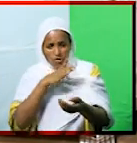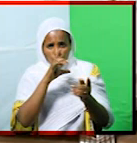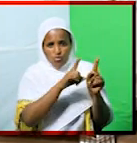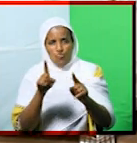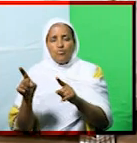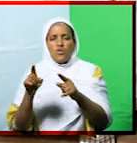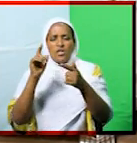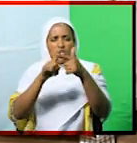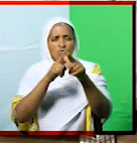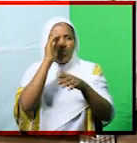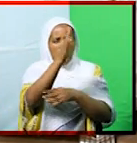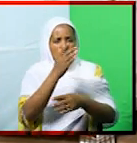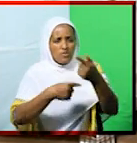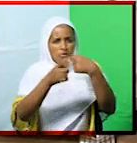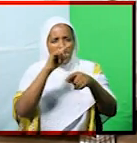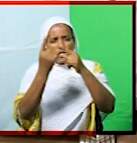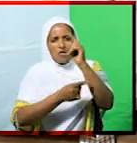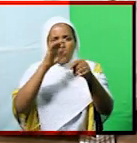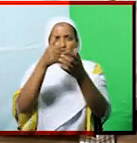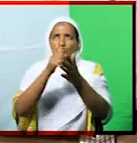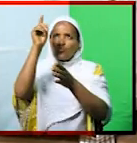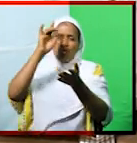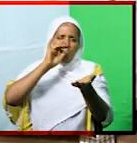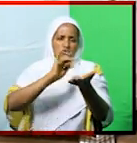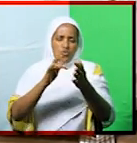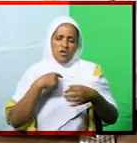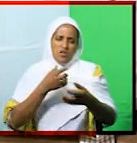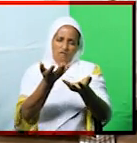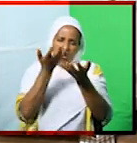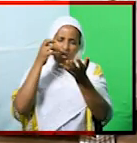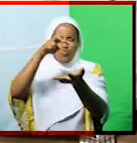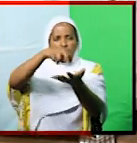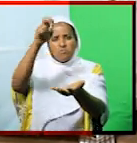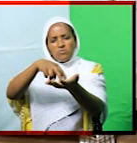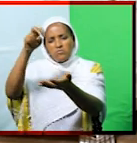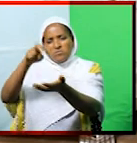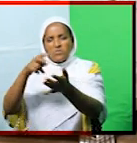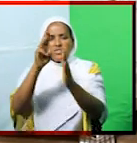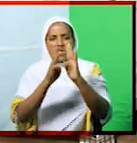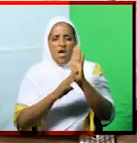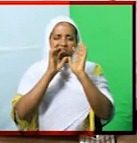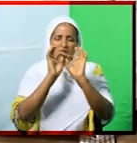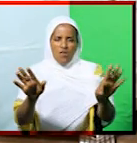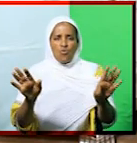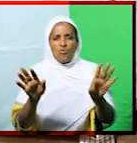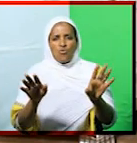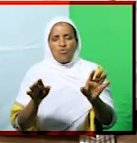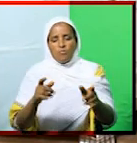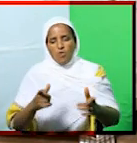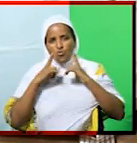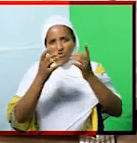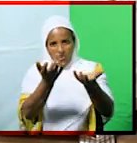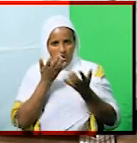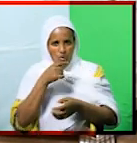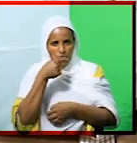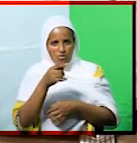የሰራቸውን የቤዛነት ስራዎች ለአማላጅነት ሰጥቶ ሙልጭ አድርጎ ወደ መውሰድ ማለት ነው። ይሄ ሐሳብ ራሱ የሚመጣበት የራሱ